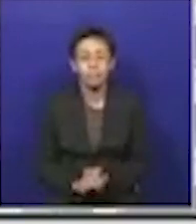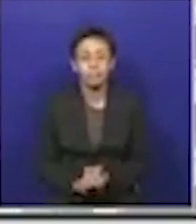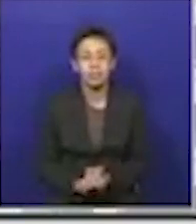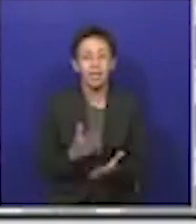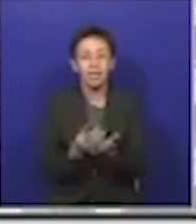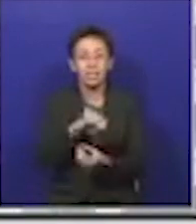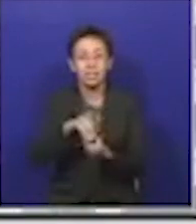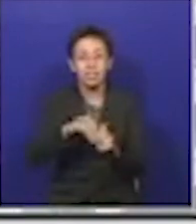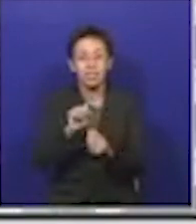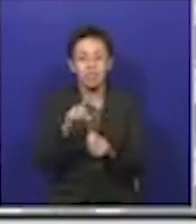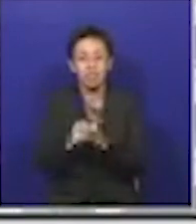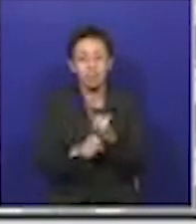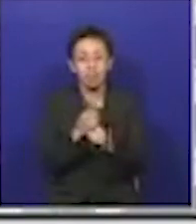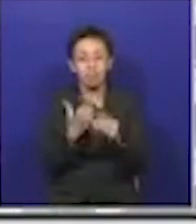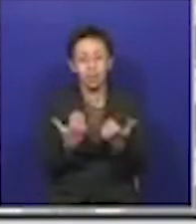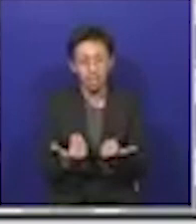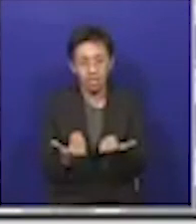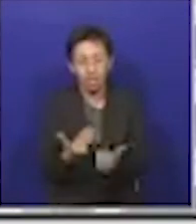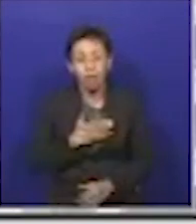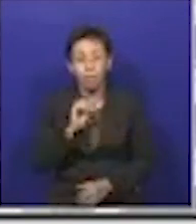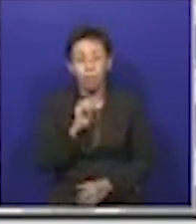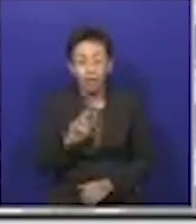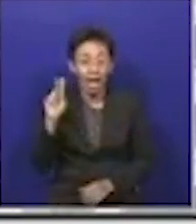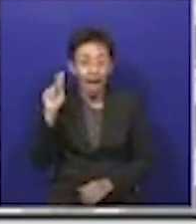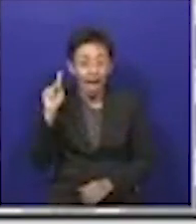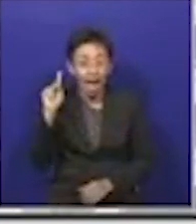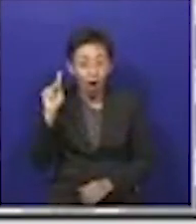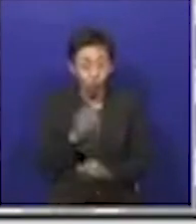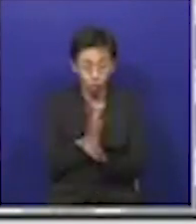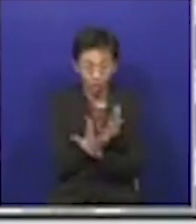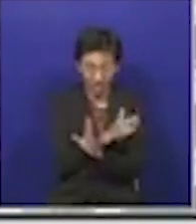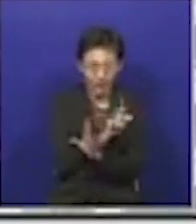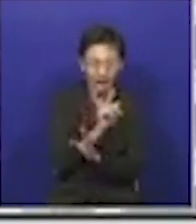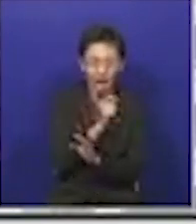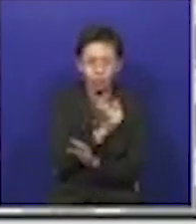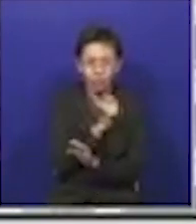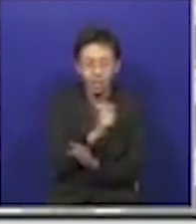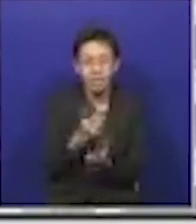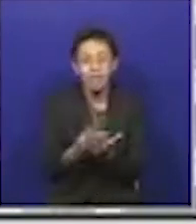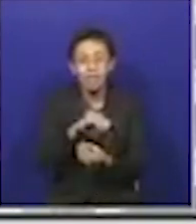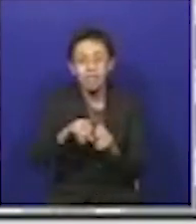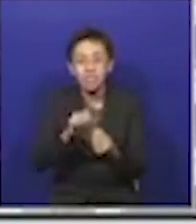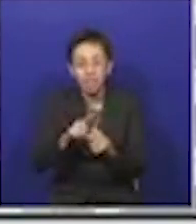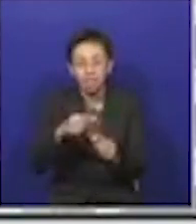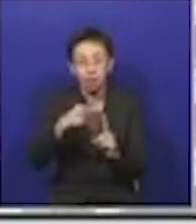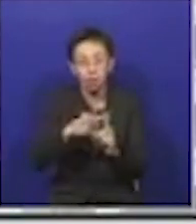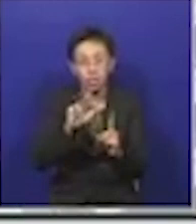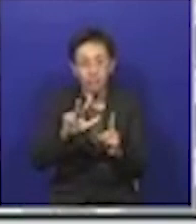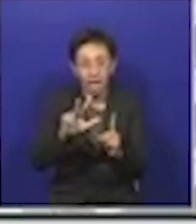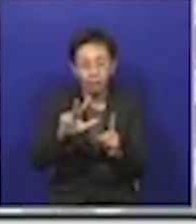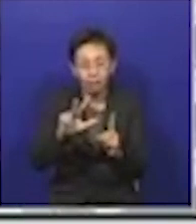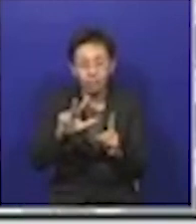เศรษฐกิจในปีนี้ผมย้ำนะเขาให้ข่าวณตอนนั้นนะจะโตบวก3ถึงบวก